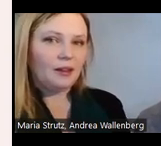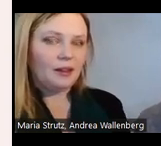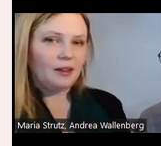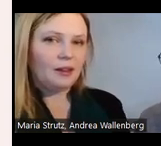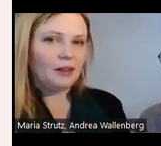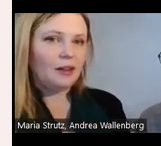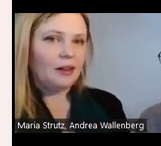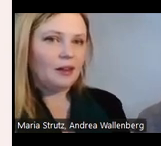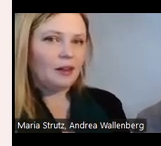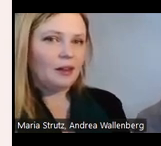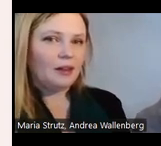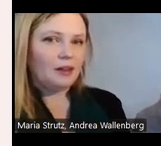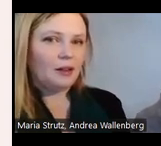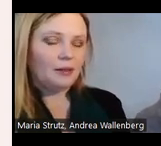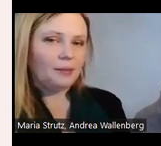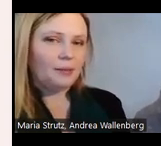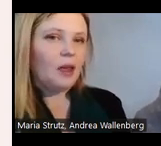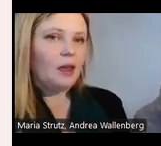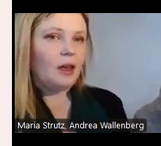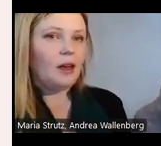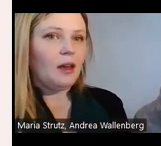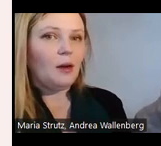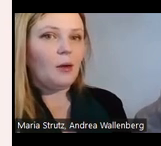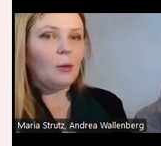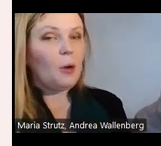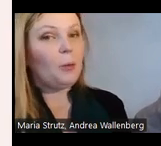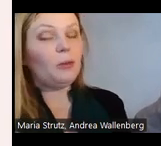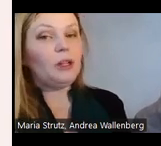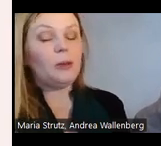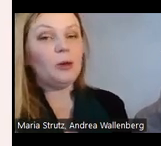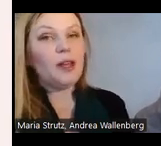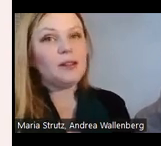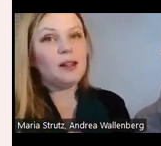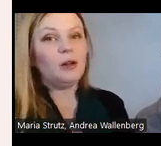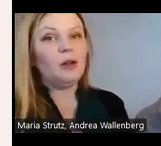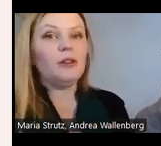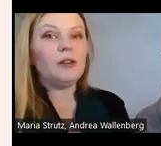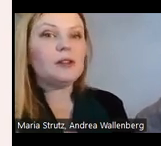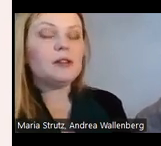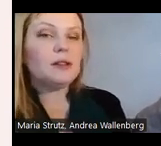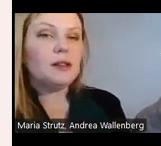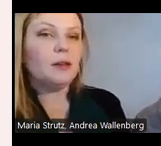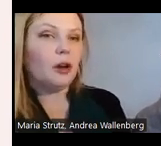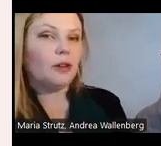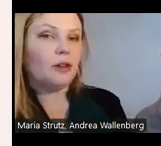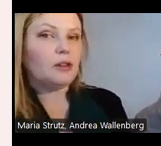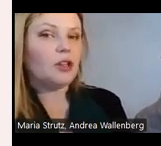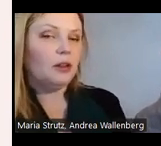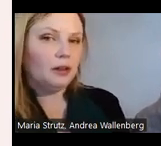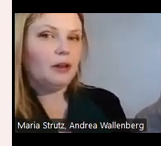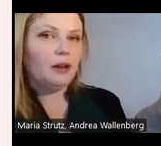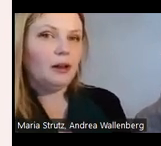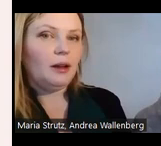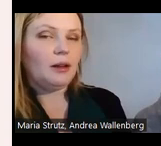Västmanland då har ju om kommunikationsstöd som man kan läsa på. Och pappanatobildstöd.se är ju gratis sidor och gratis